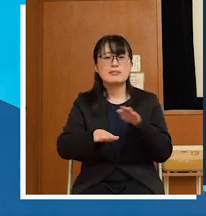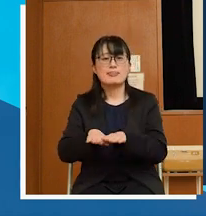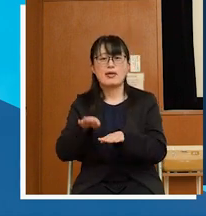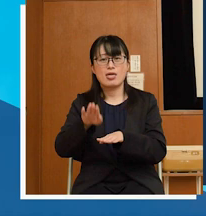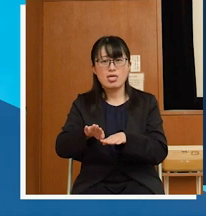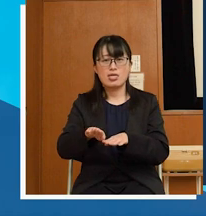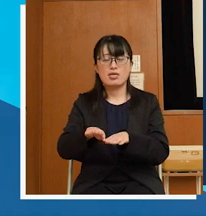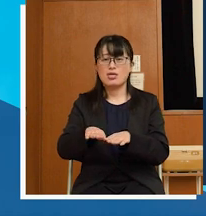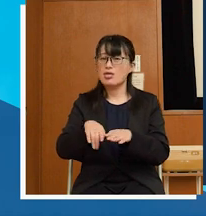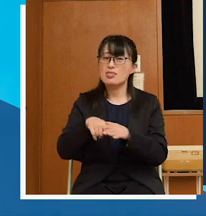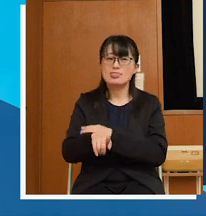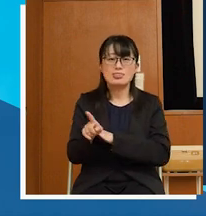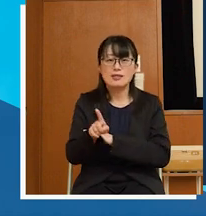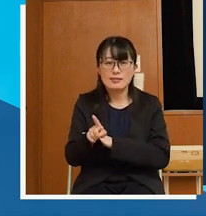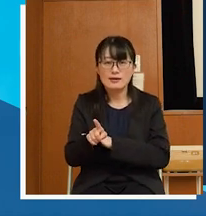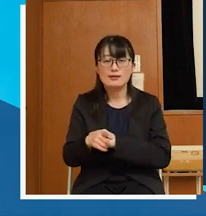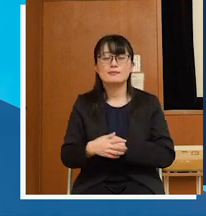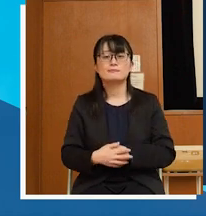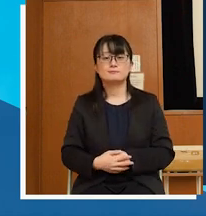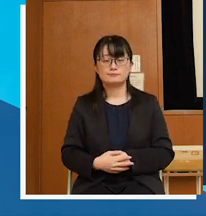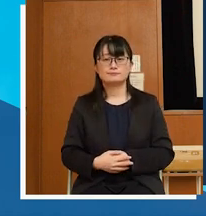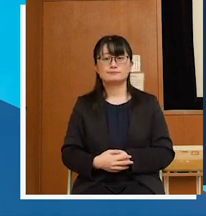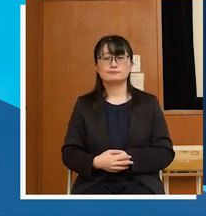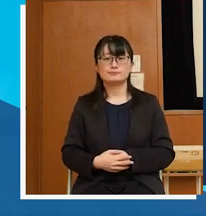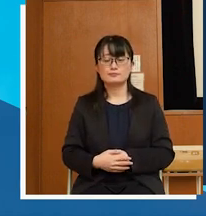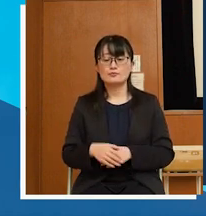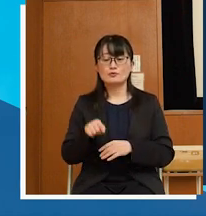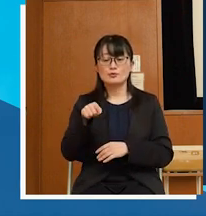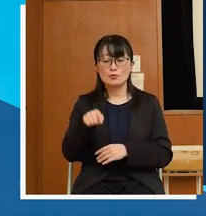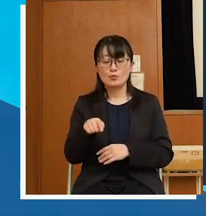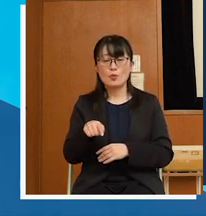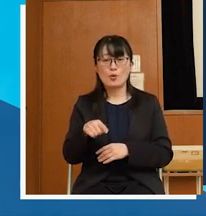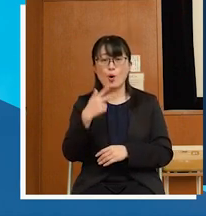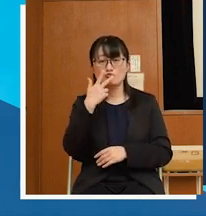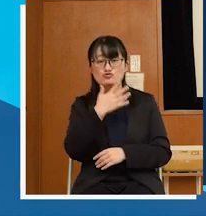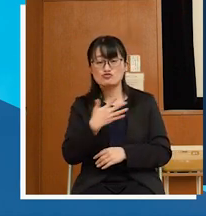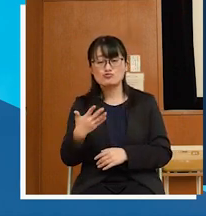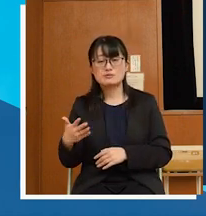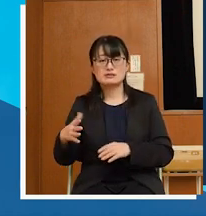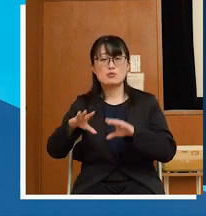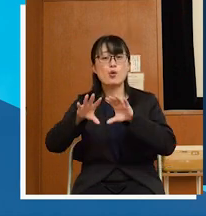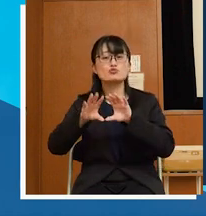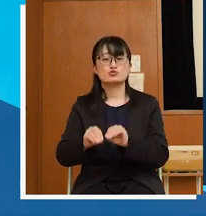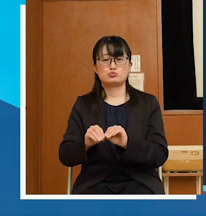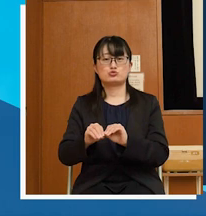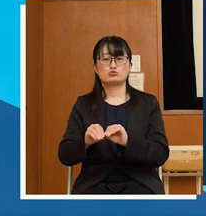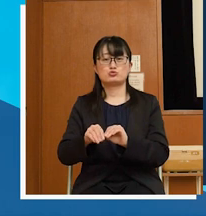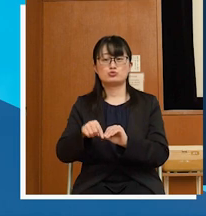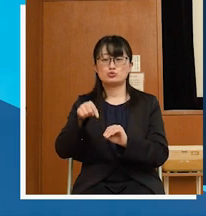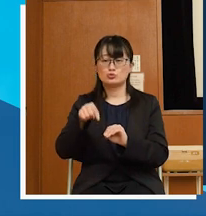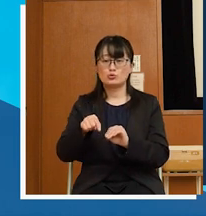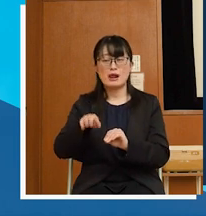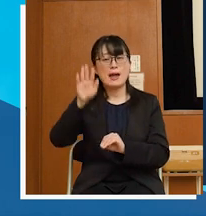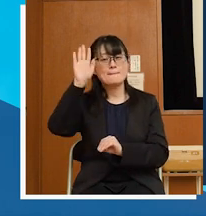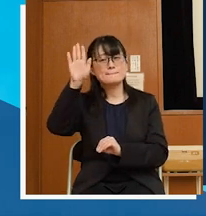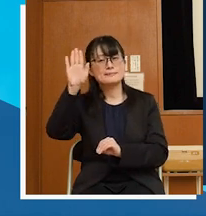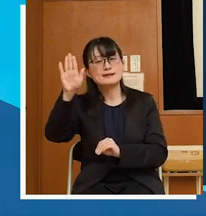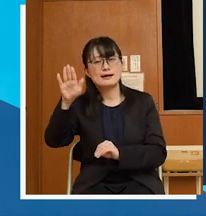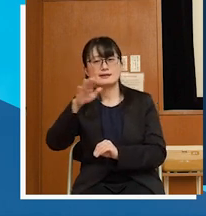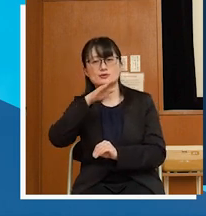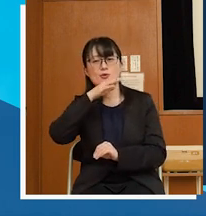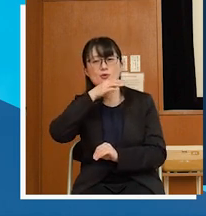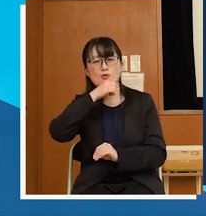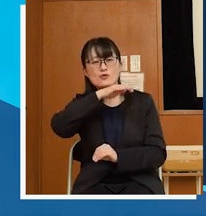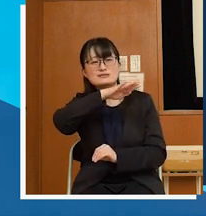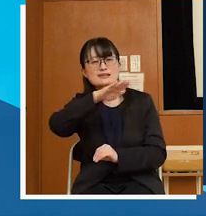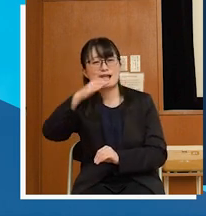織りなす多様性の方向なんですそれを潰すということが未来の世代に対してどれだけの失われていく